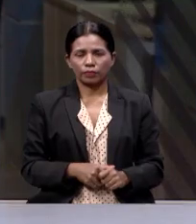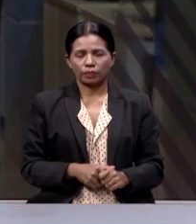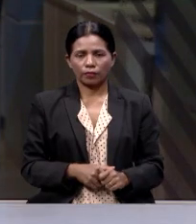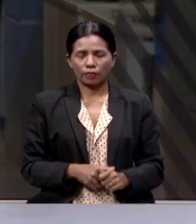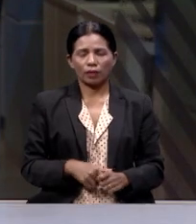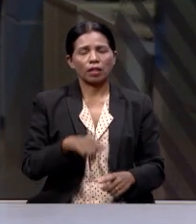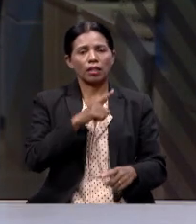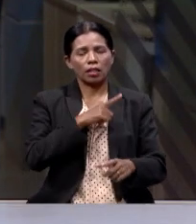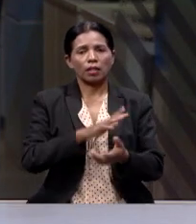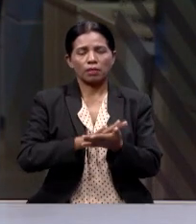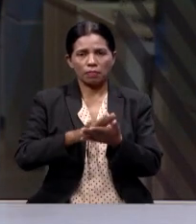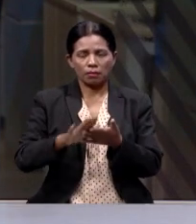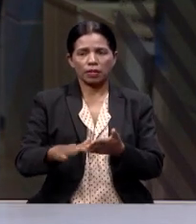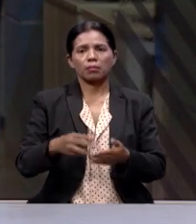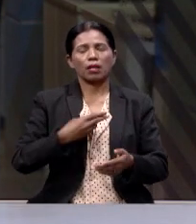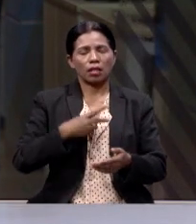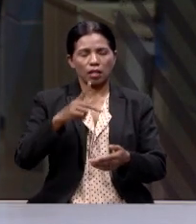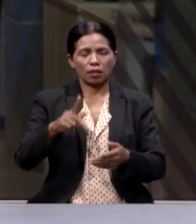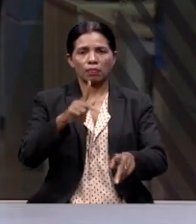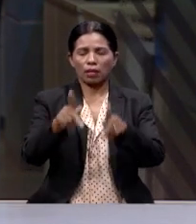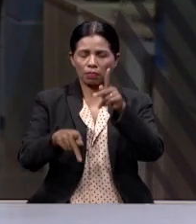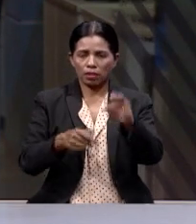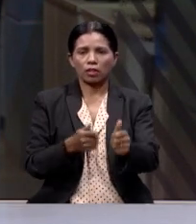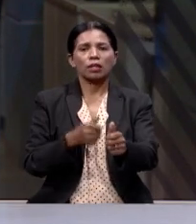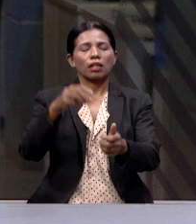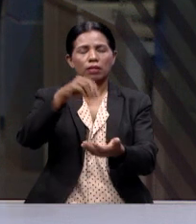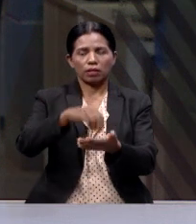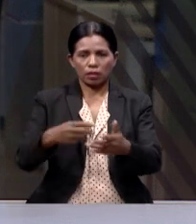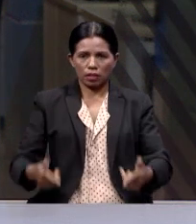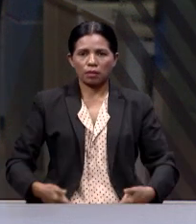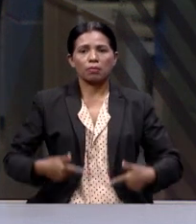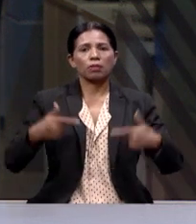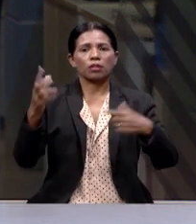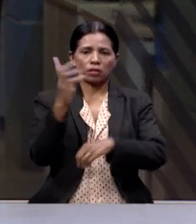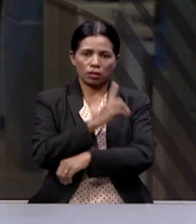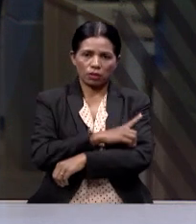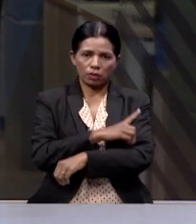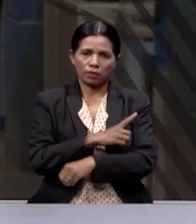Larang maus no pasensia maka teturi ne besrani sira tengki kuda iha morish lor-loro.